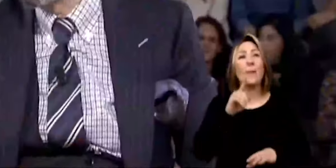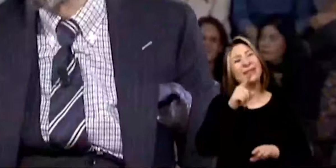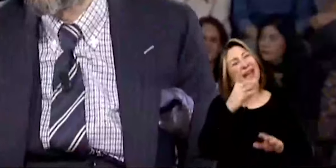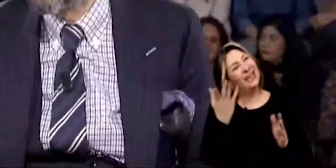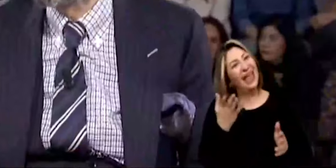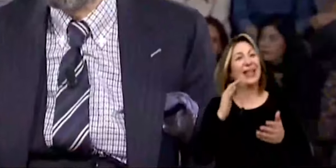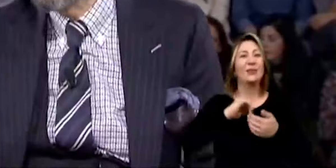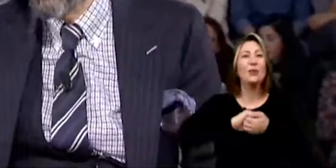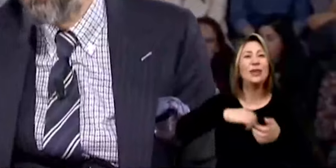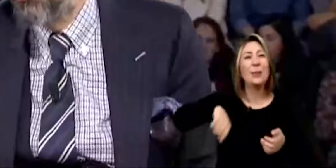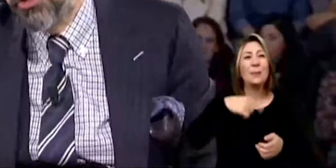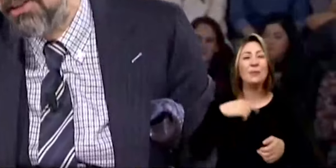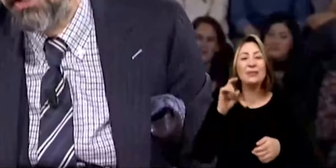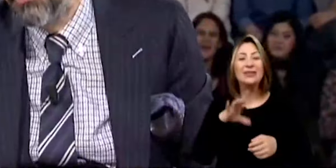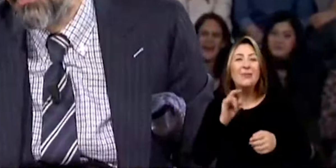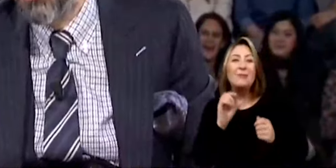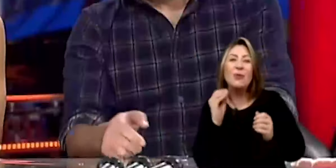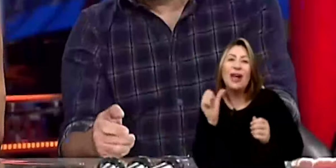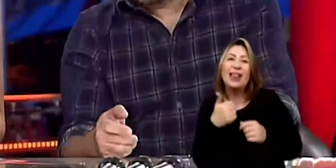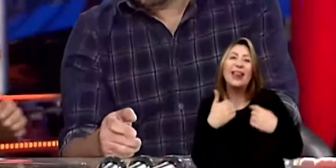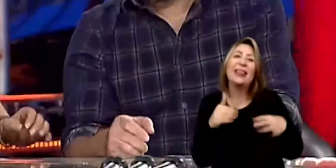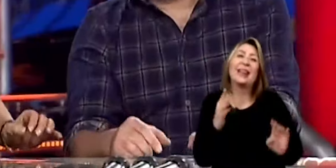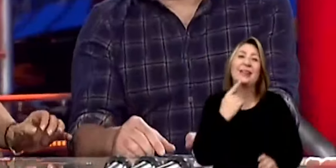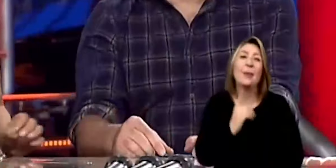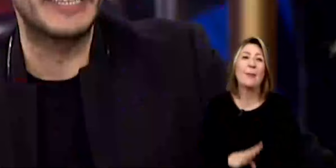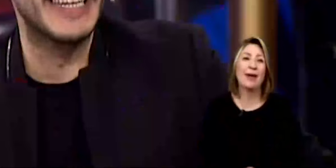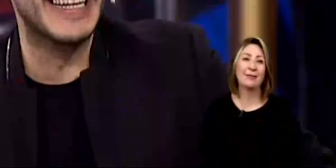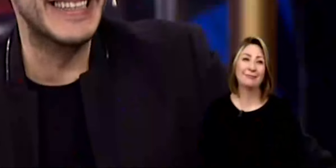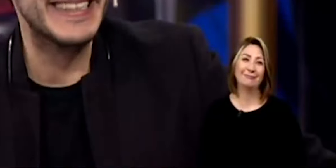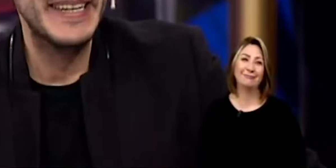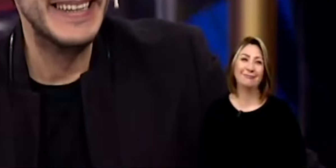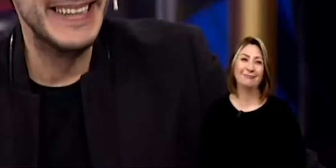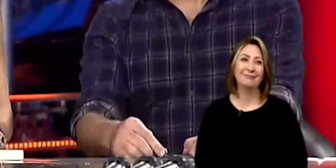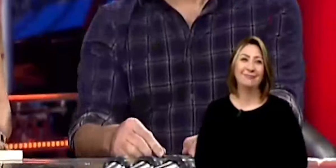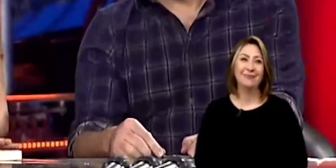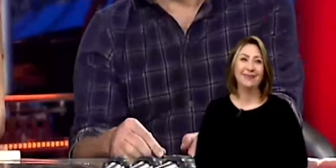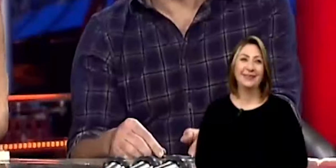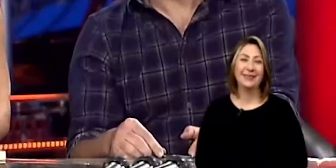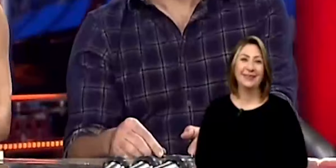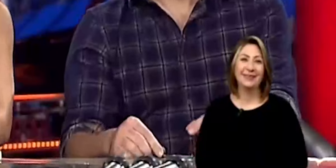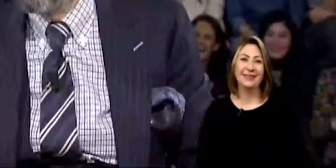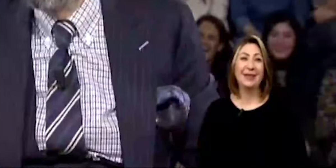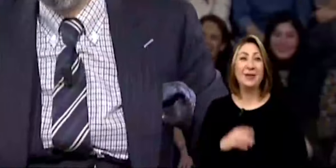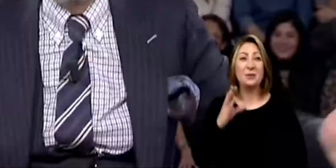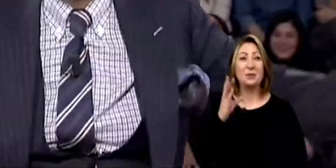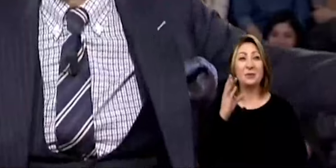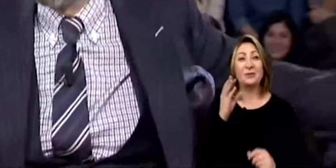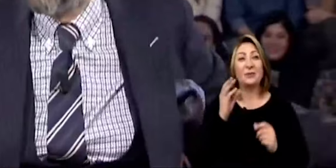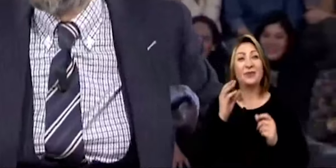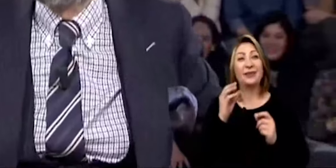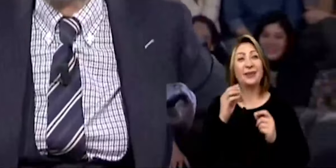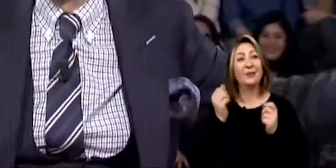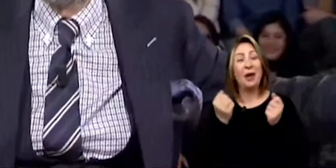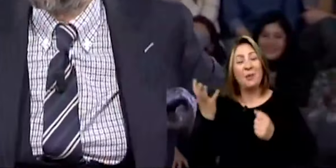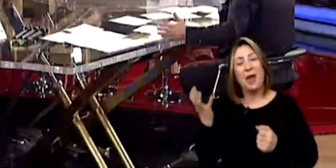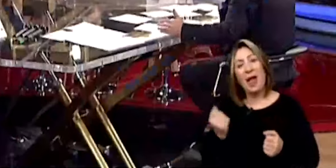hani eş dost arasında benim spermlerim çok kaliteli. Yani hayır. Yani. Hani evet, çünkü herkes bir şeyle övünüyor. Ulan bir